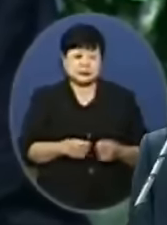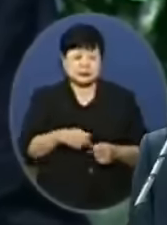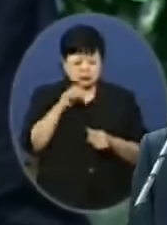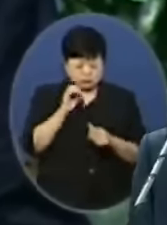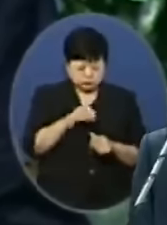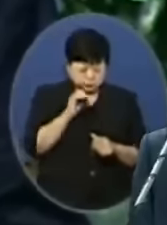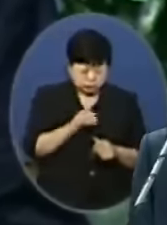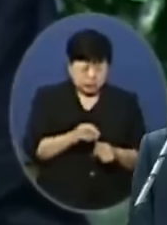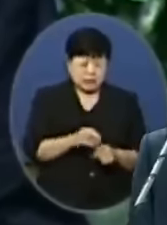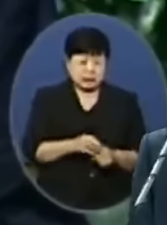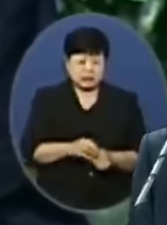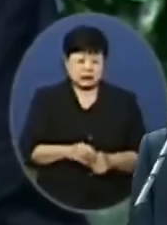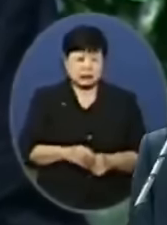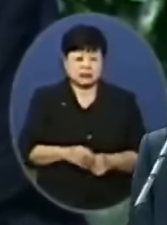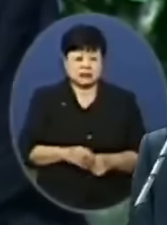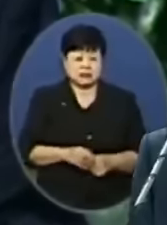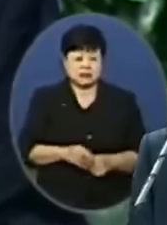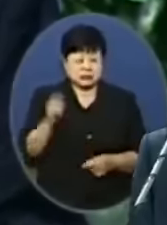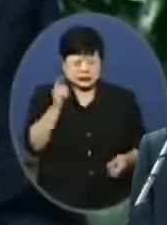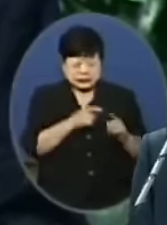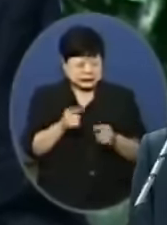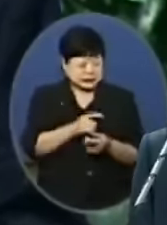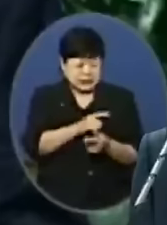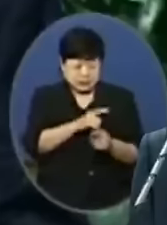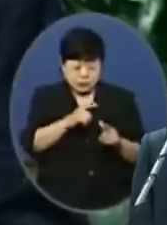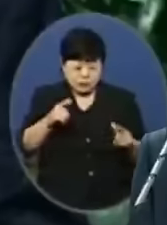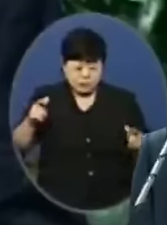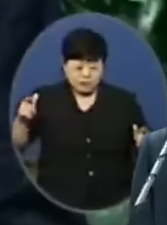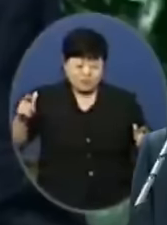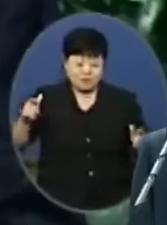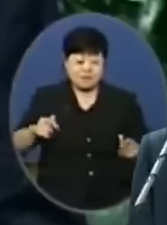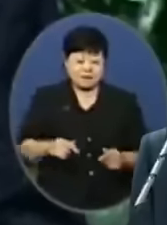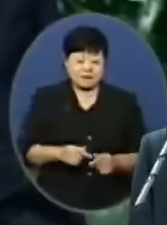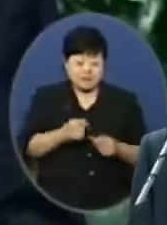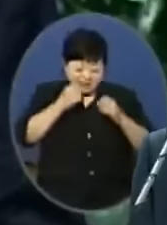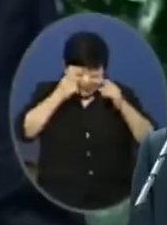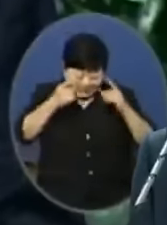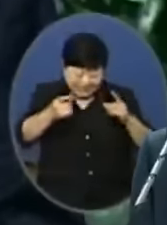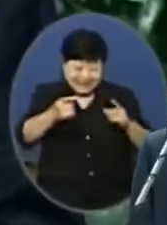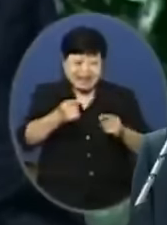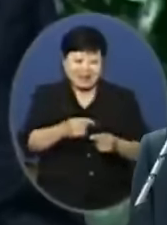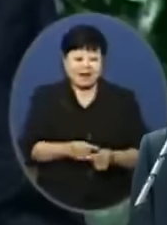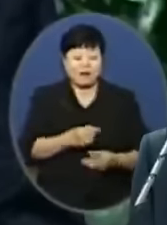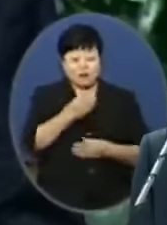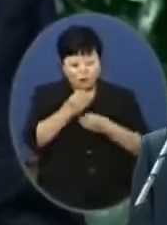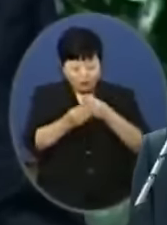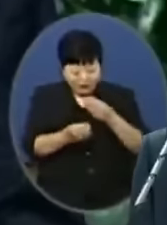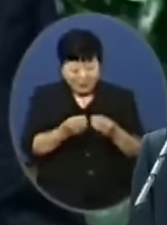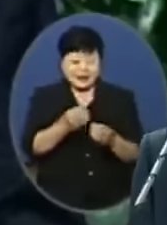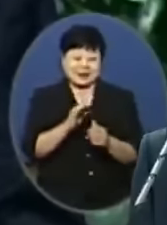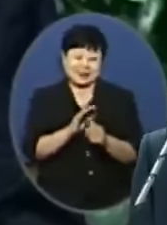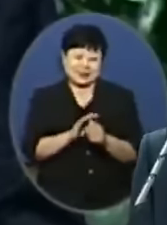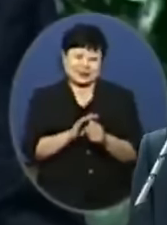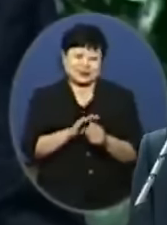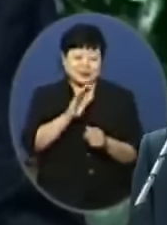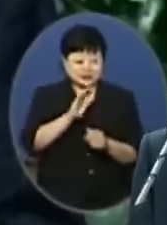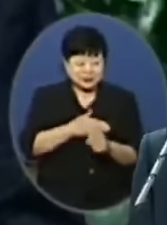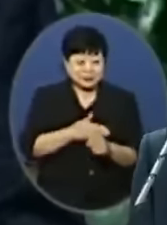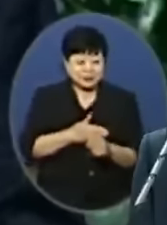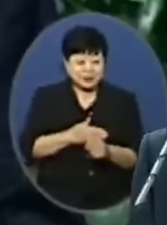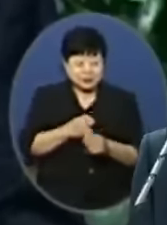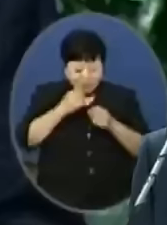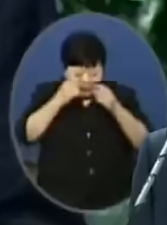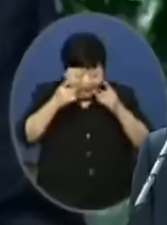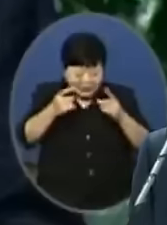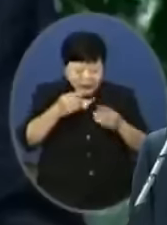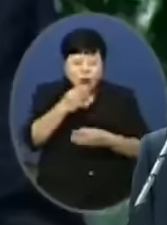꾸중을 하고 채찍을 때리고 하는 것이 아니라 깨닫게 하고 회개하게 하는 것입니다. 잘못했어도 깨닫게